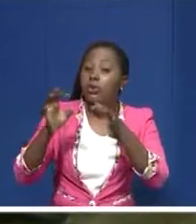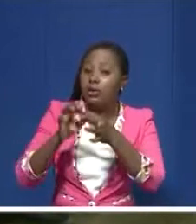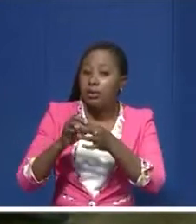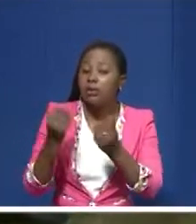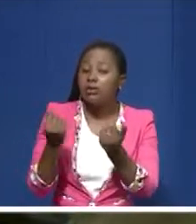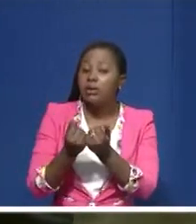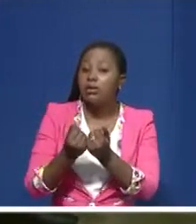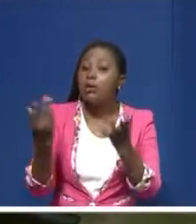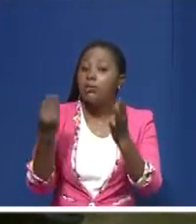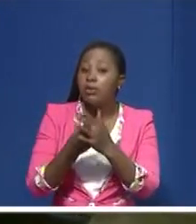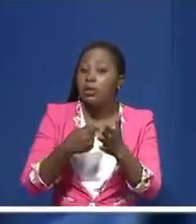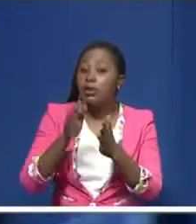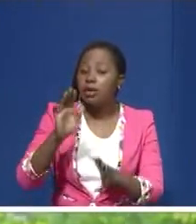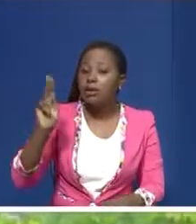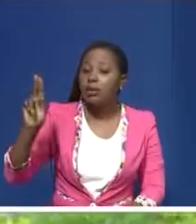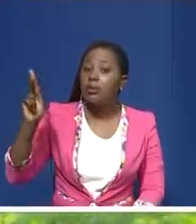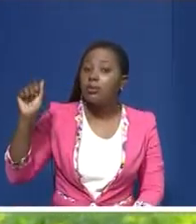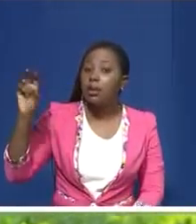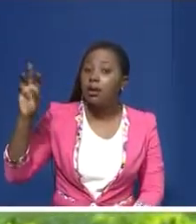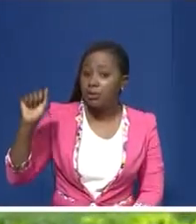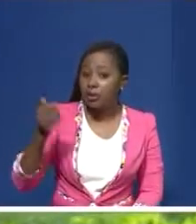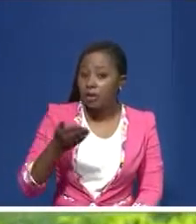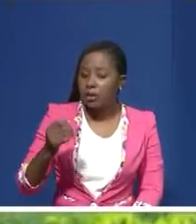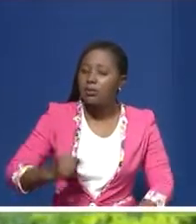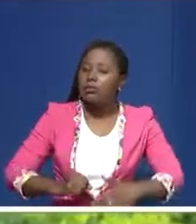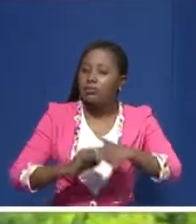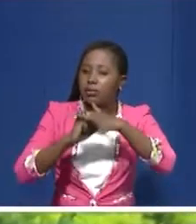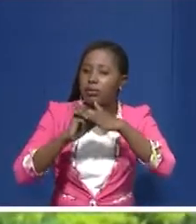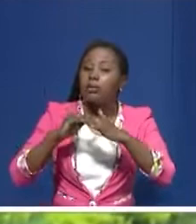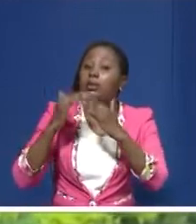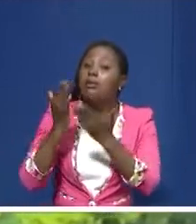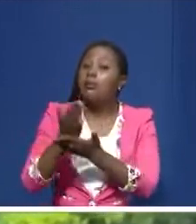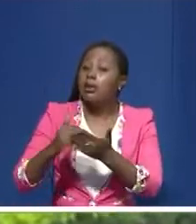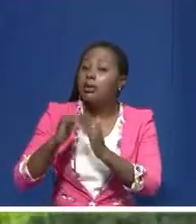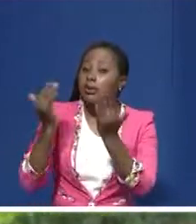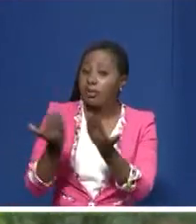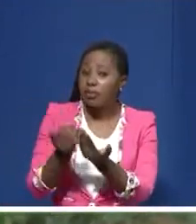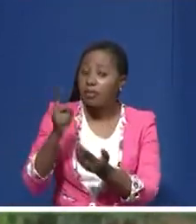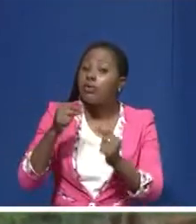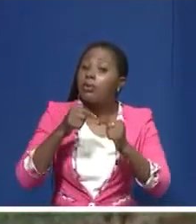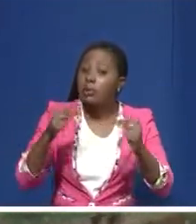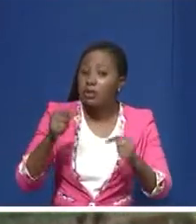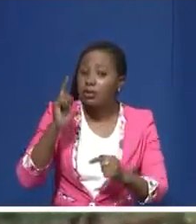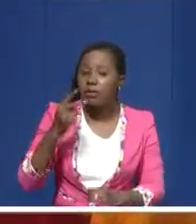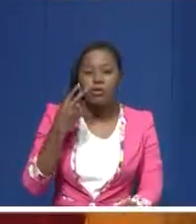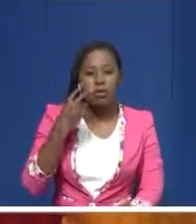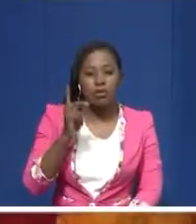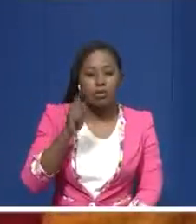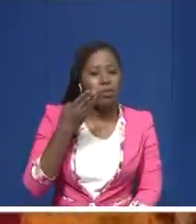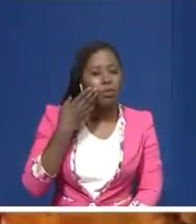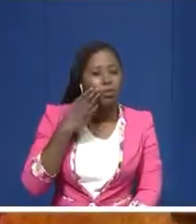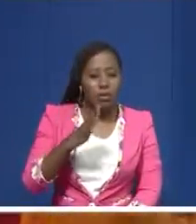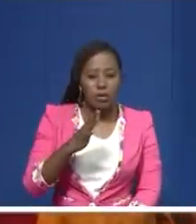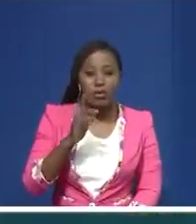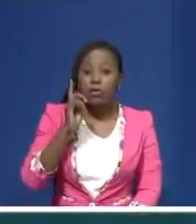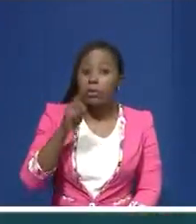umoja unaoitwa Ukawa. Hatua ambayo bado inaungwa mkono na baadhi ya vyama hususan vya upinzani vinavyoona kuna umuhimu